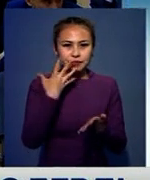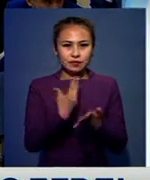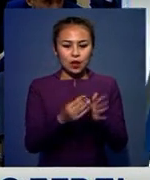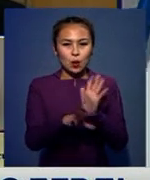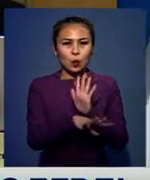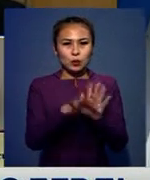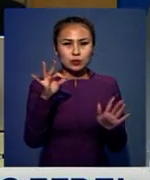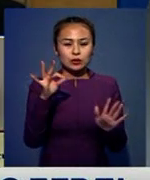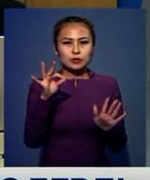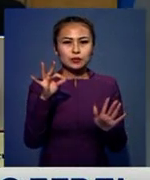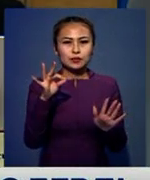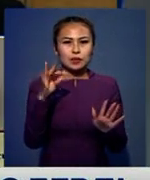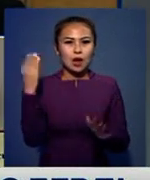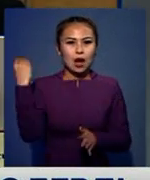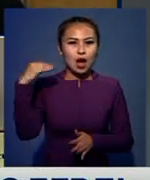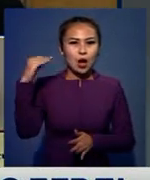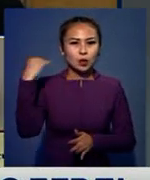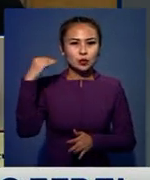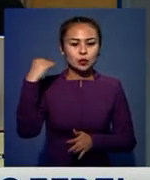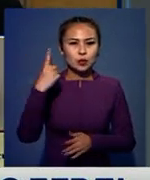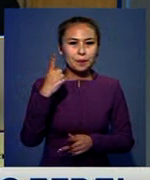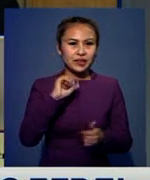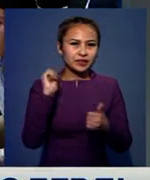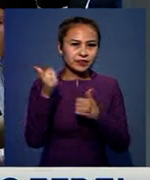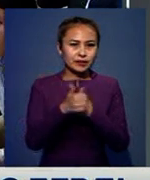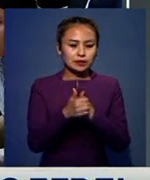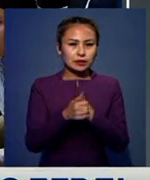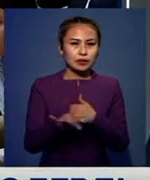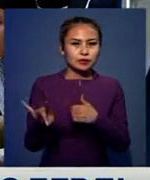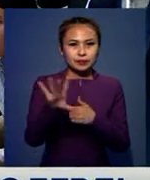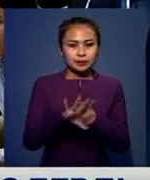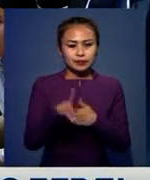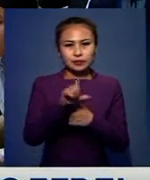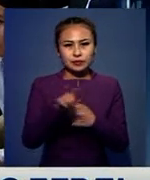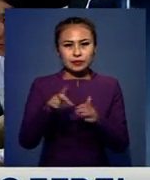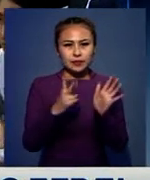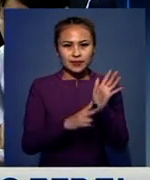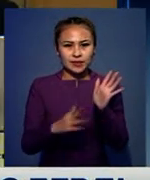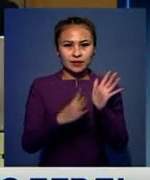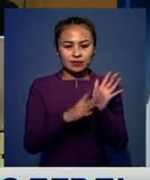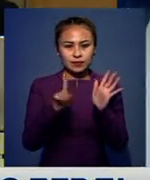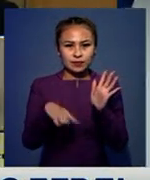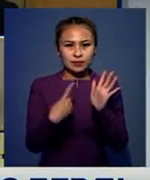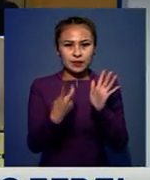жасап қойғандардың арасында ақтөбеліктер көш бастап тұр. Аймақтағы жұртшылықтың